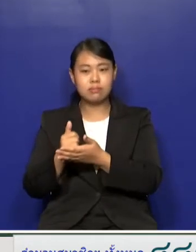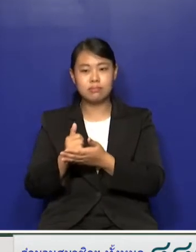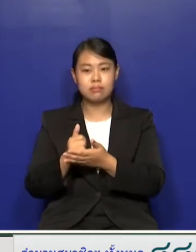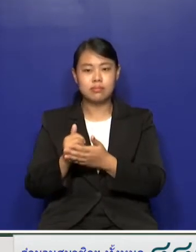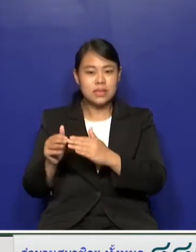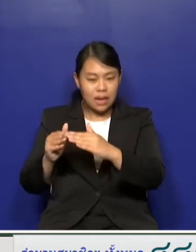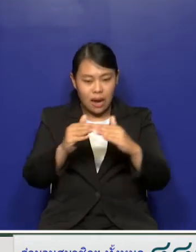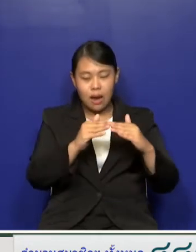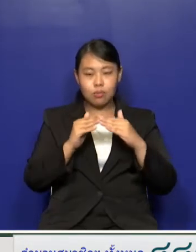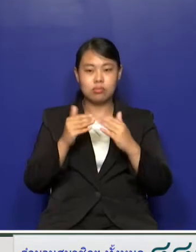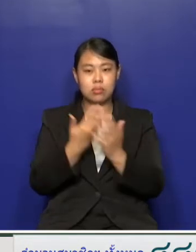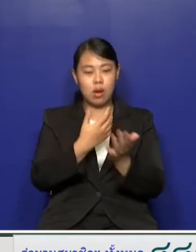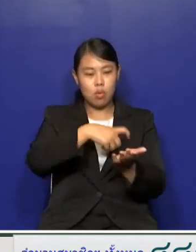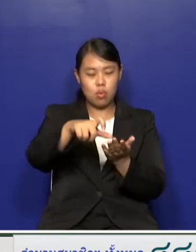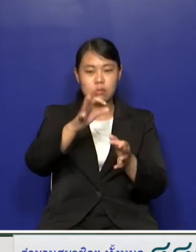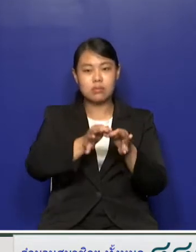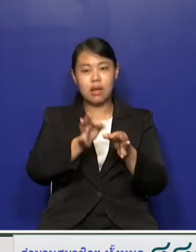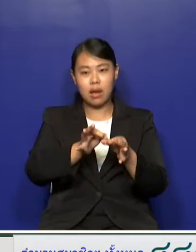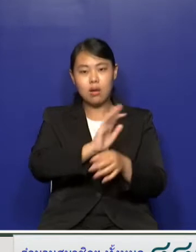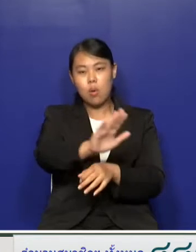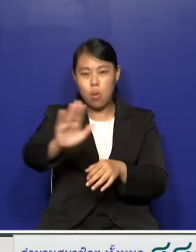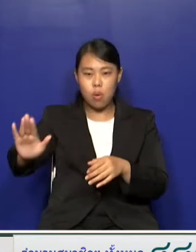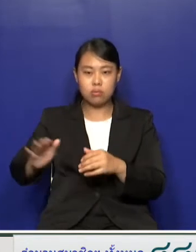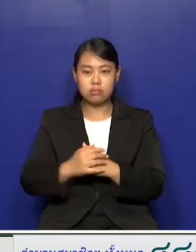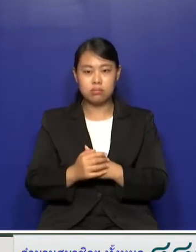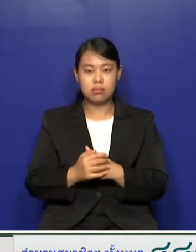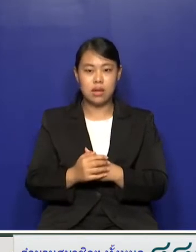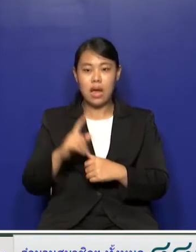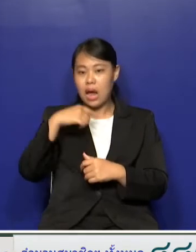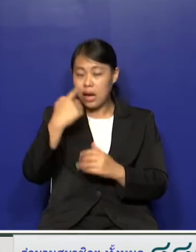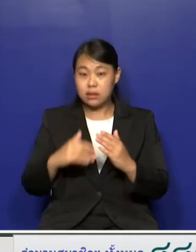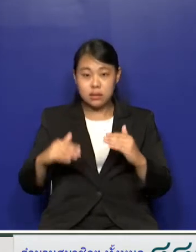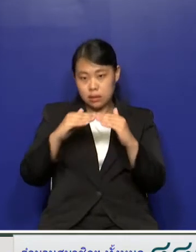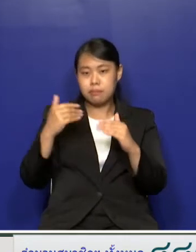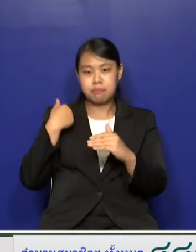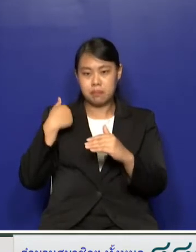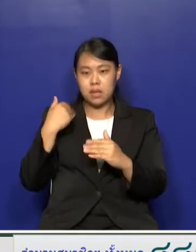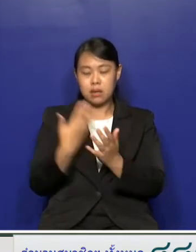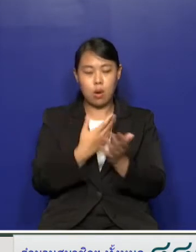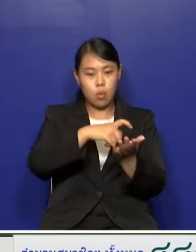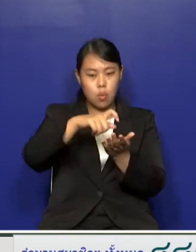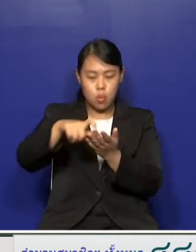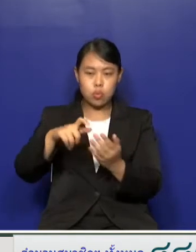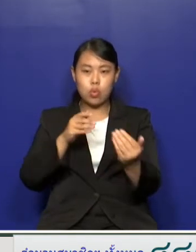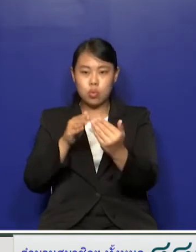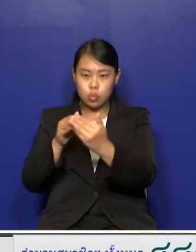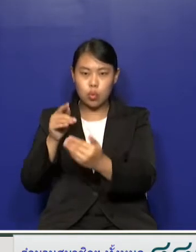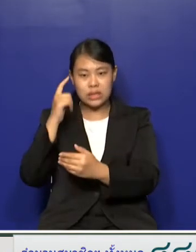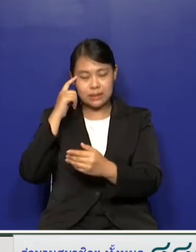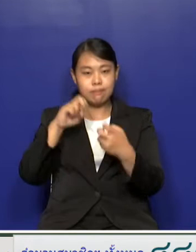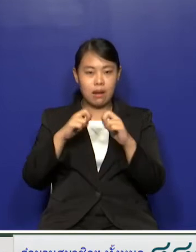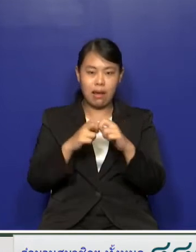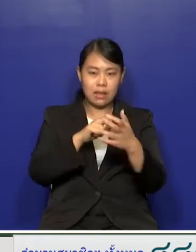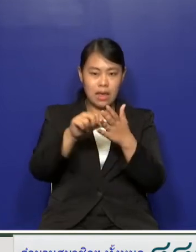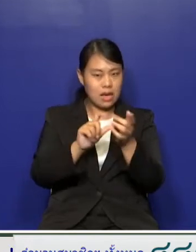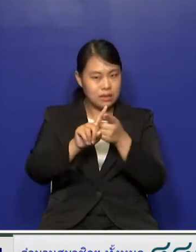ท่านองค์โดยตรงเข้าบัญชีของแต่ละคนที่มีสิทธิ์ในโควตาตรงนั้นผมคิดว่าอันนี้จะแก้ปัญหาได้อันดับ 1